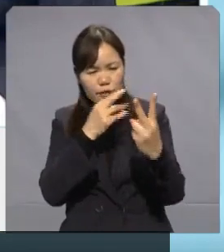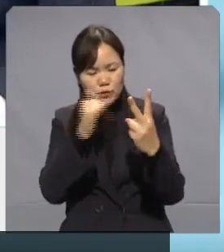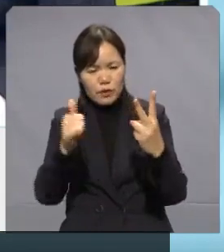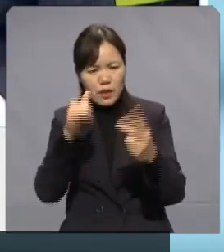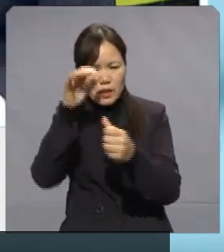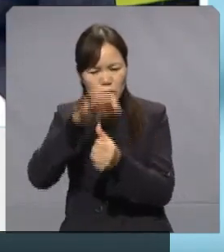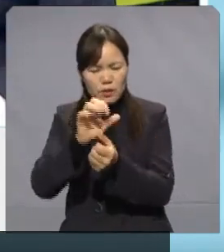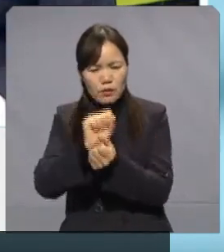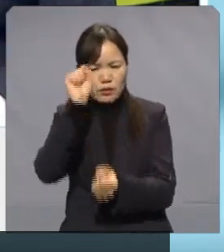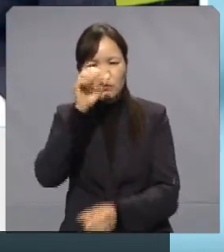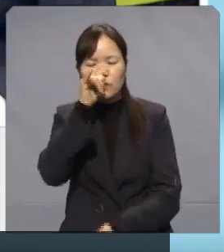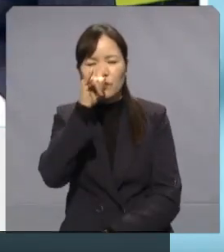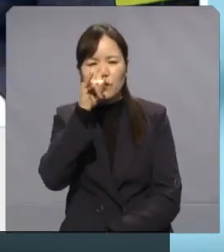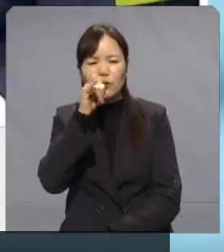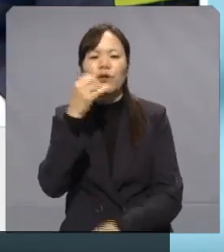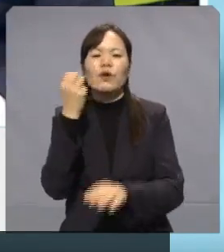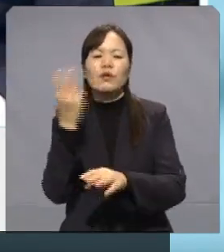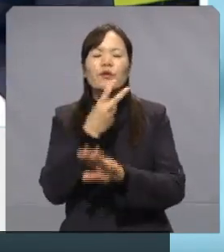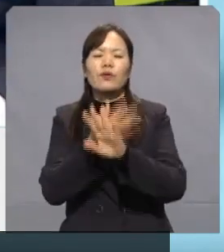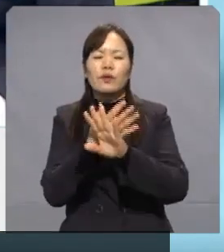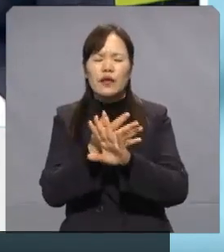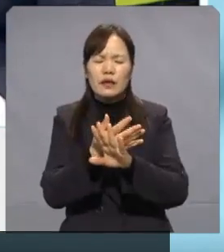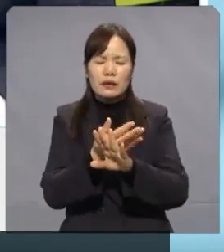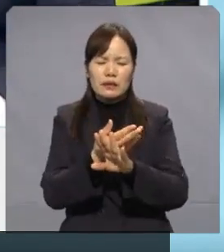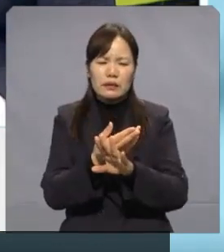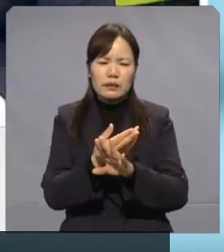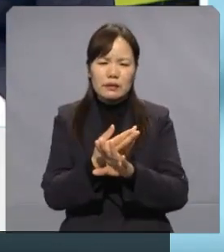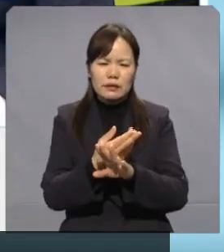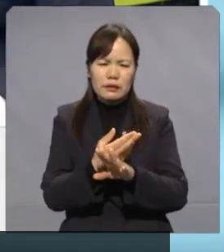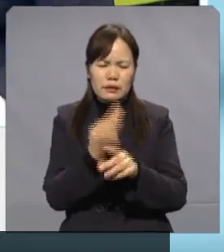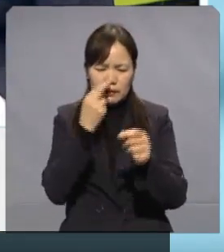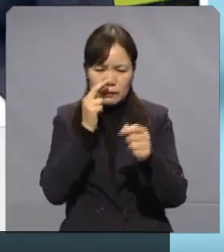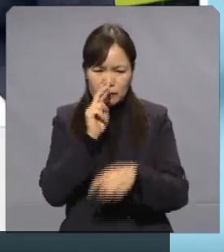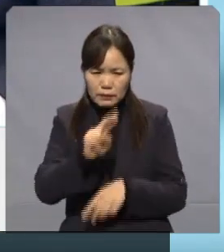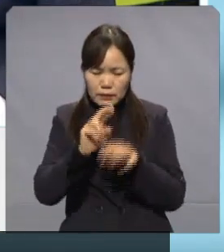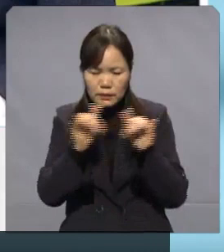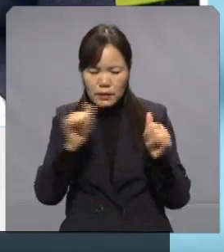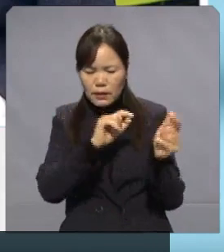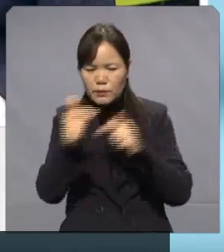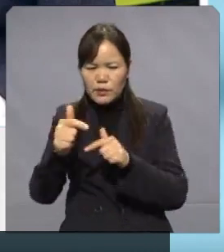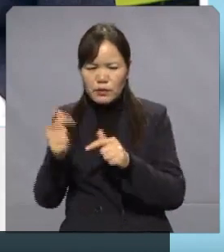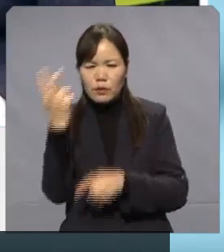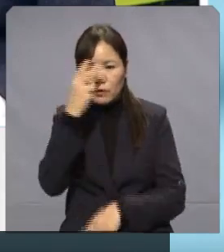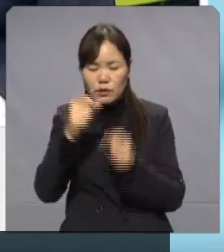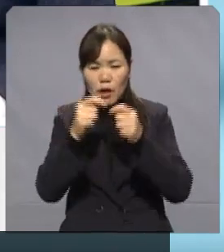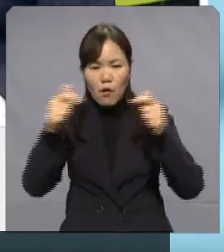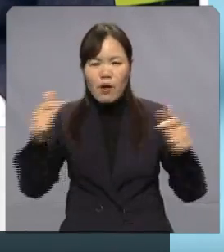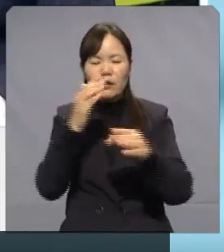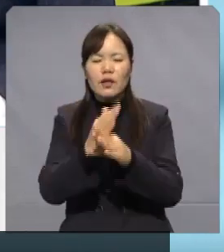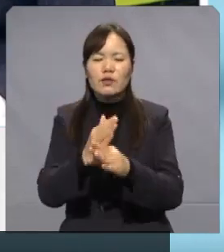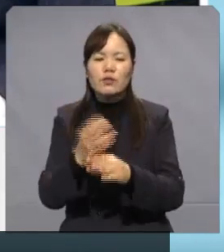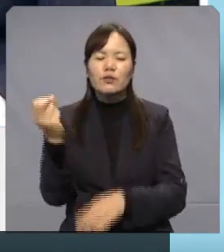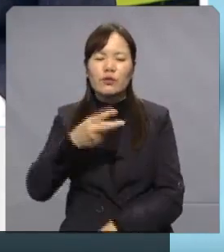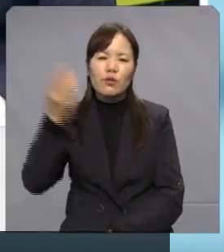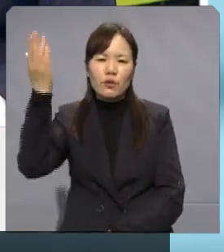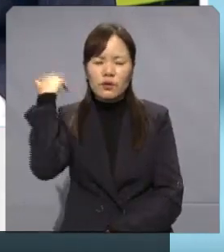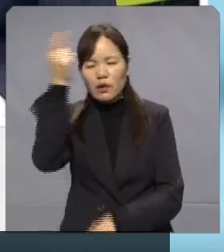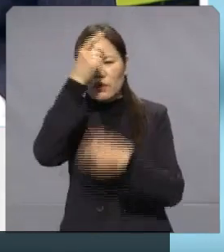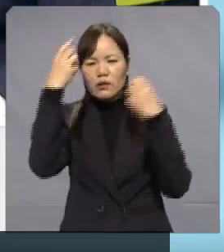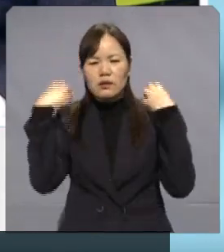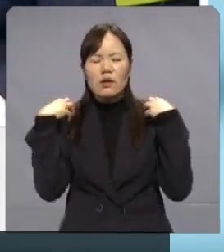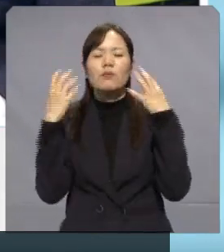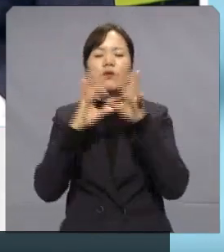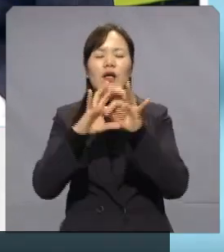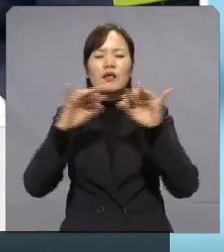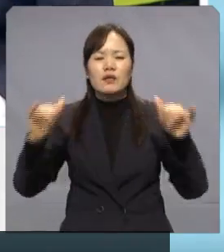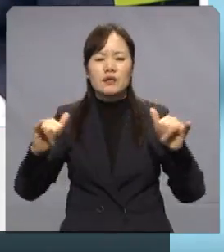또 다른 측근들까지 수사가 확대되고 있습니다. 근데 이걸로만 끝나는 게 아니에요. 전 정부 인사들에 대한 수사도 지금 이제